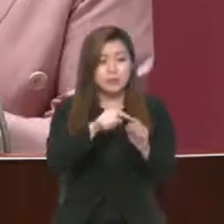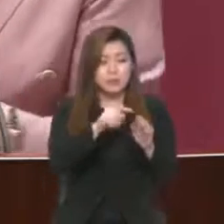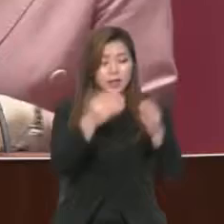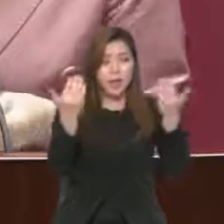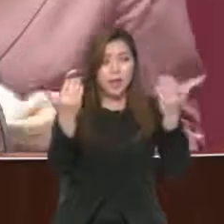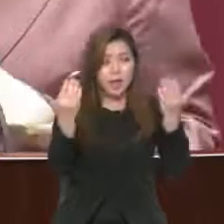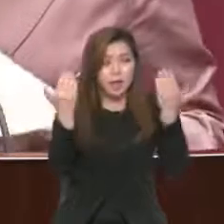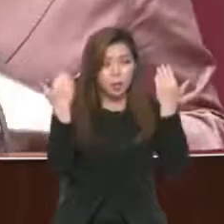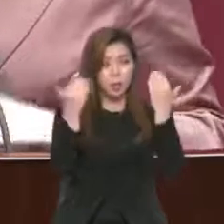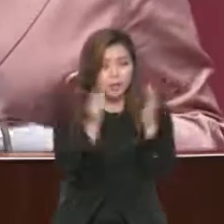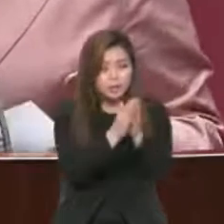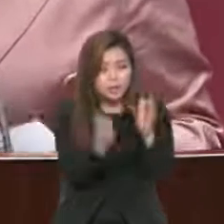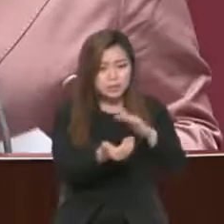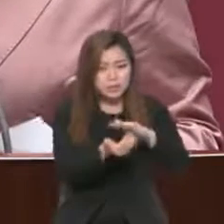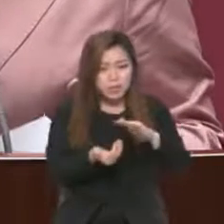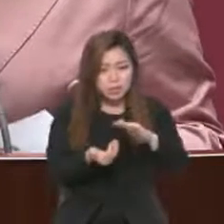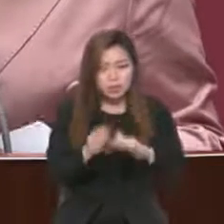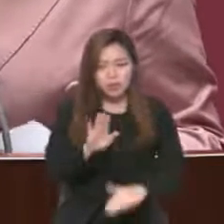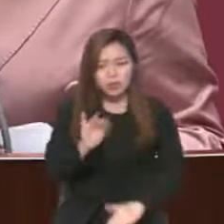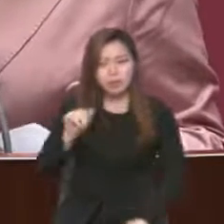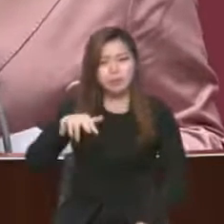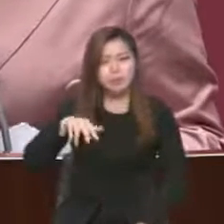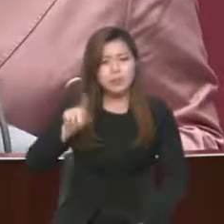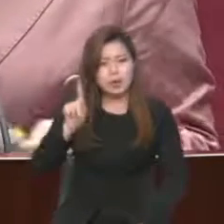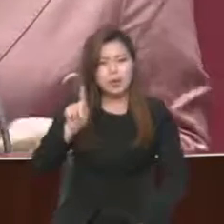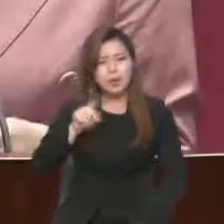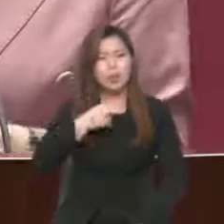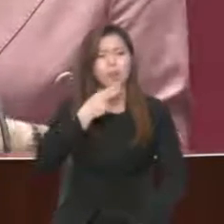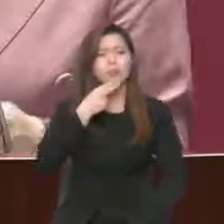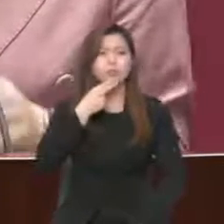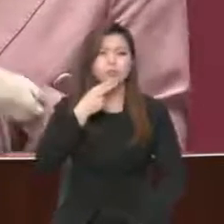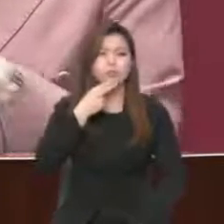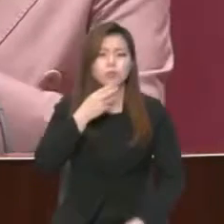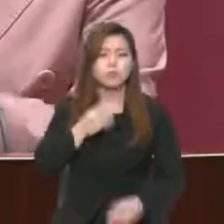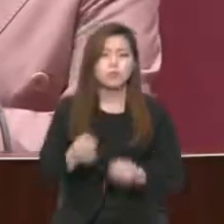계약 전에 비자가 안 나와서 그럼 가급적 계약 전에